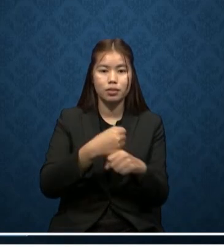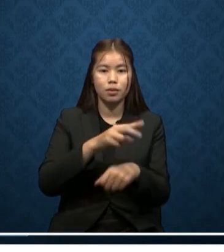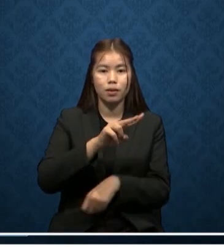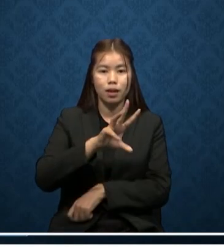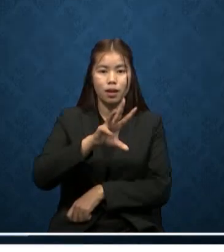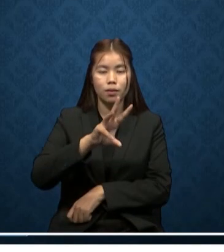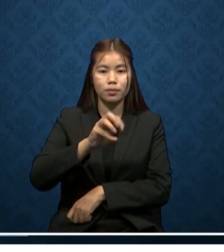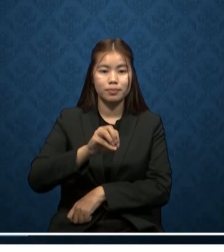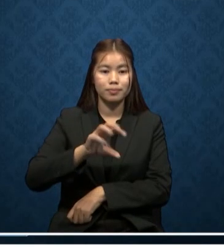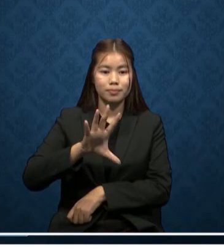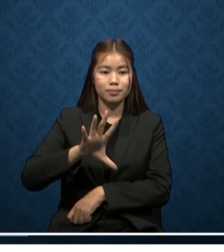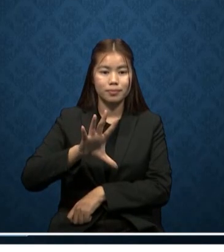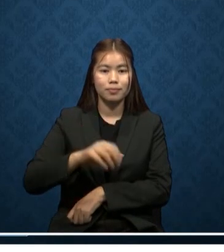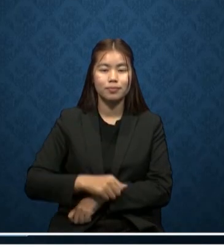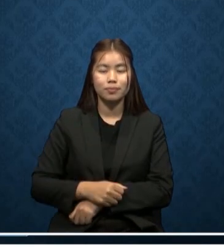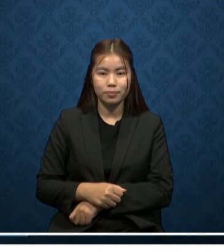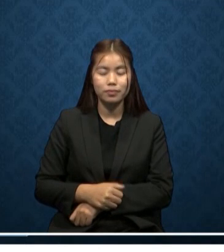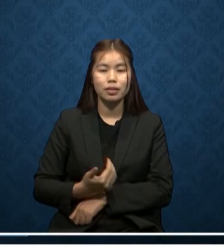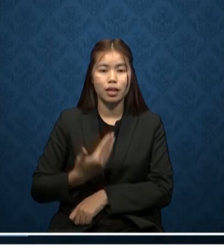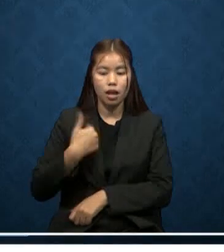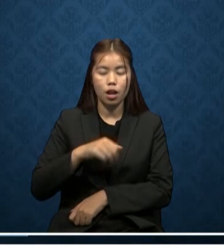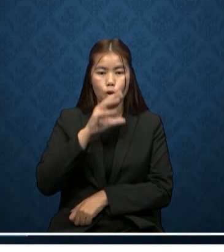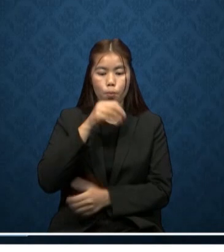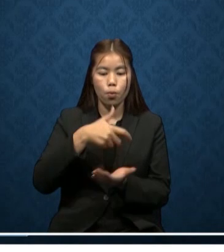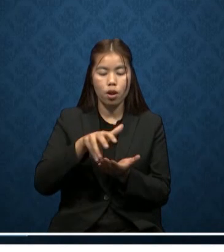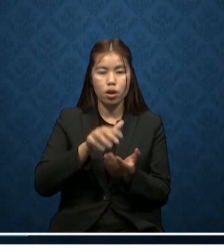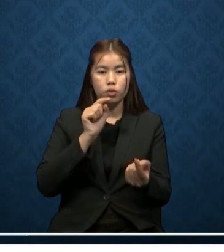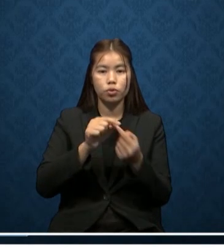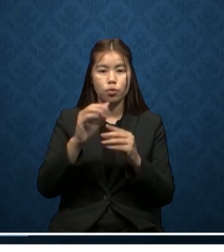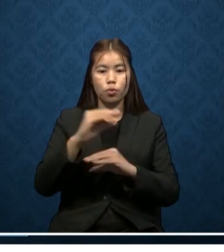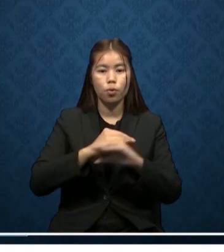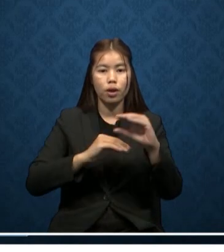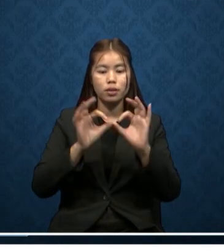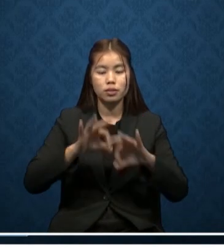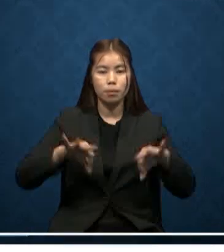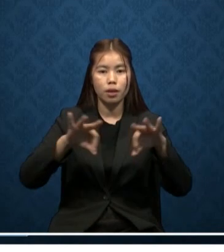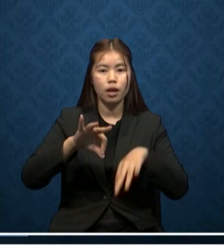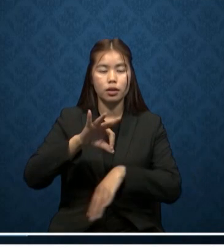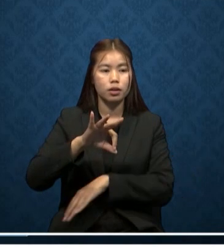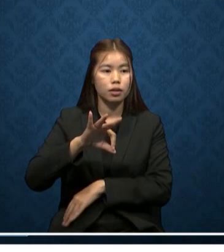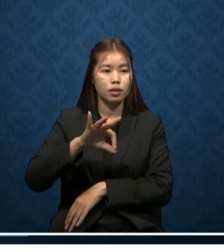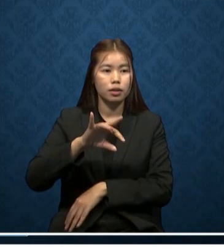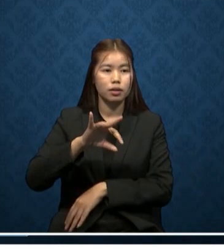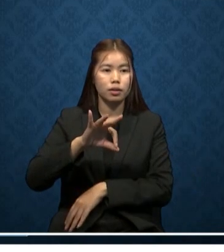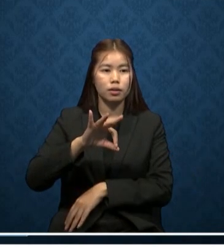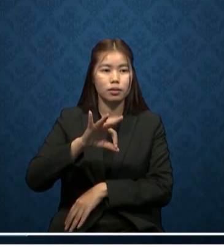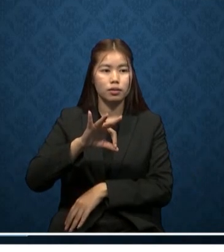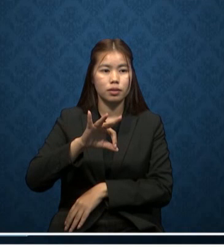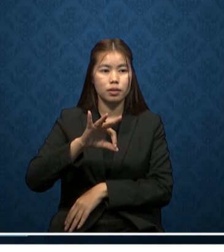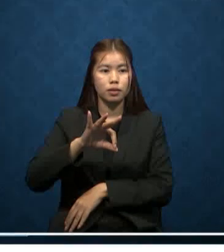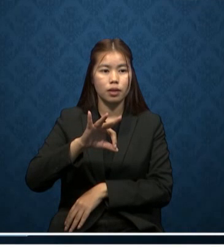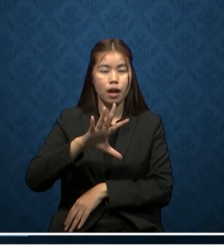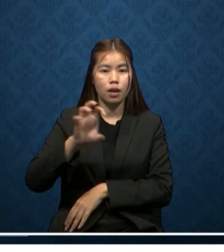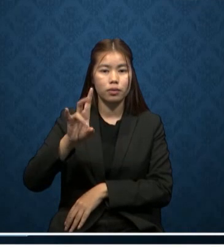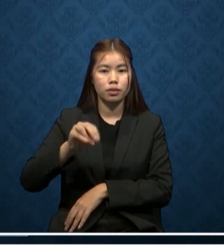2565นะครับที่เราพูดถึงโครงการสำคัญ 171โครงการมันมีโครงการที่ประกอบด้วย 2อันก็คือ